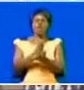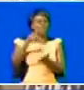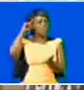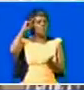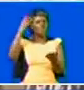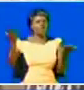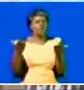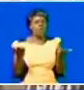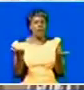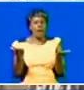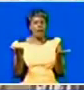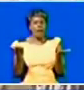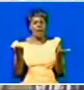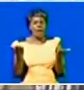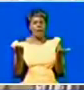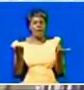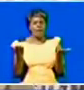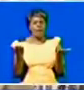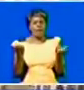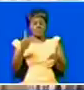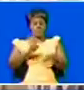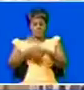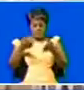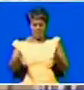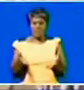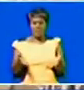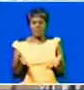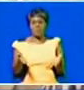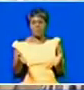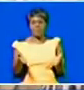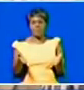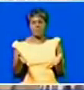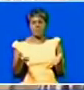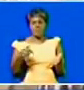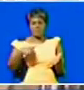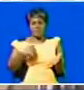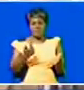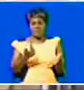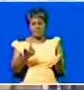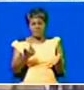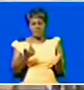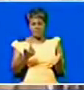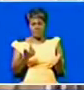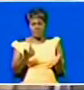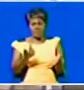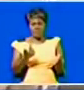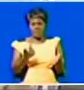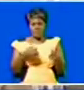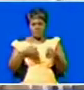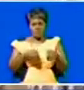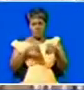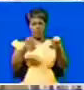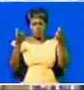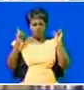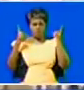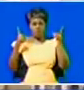of the consignment, and as at now we are going to seal the truck, we take